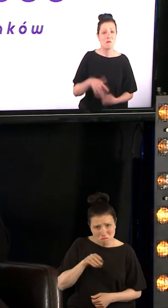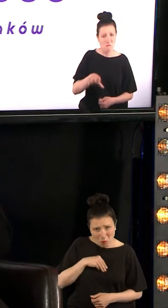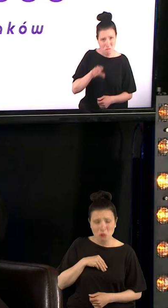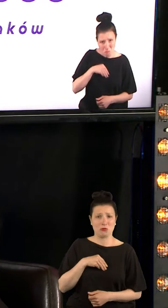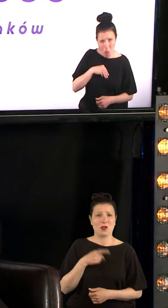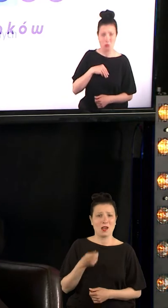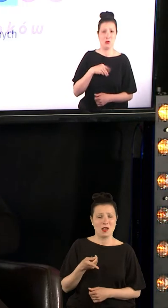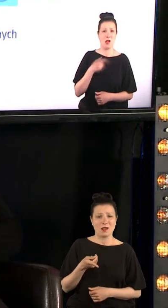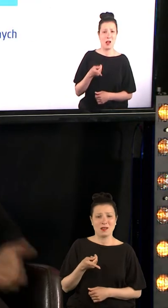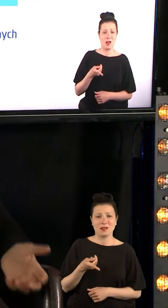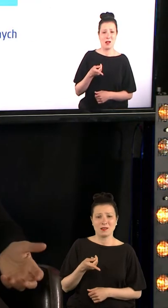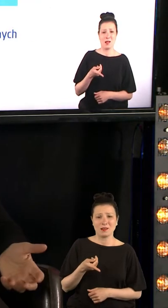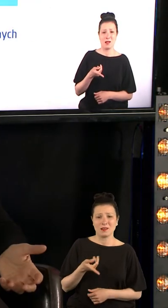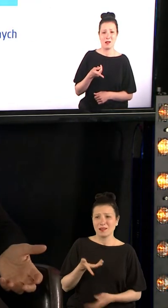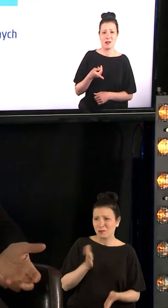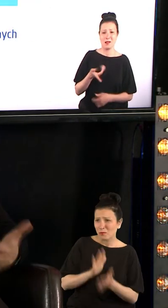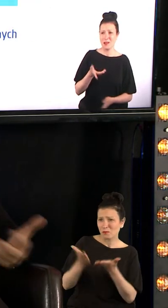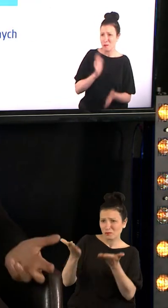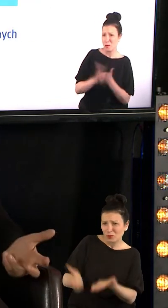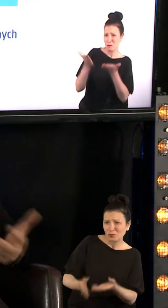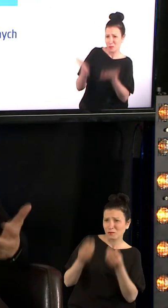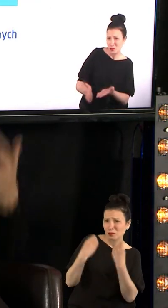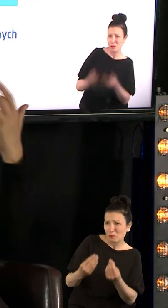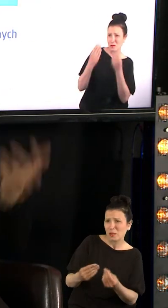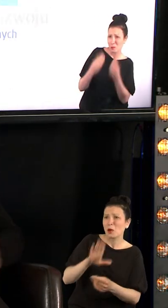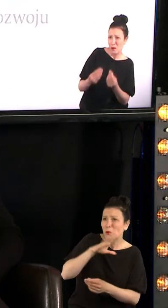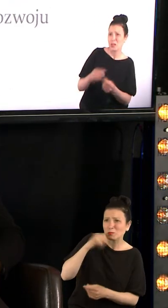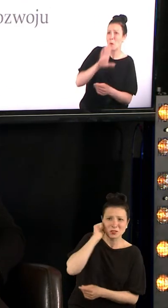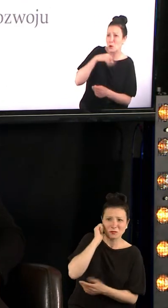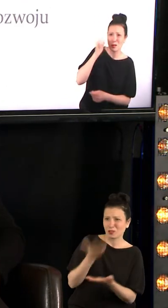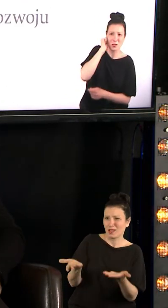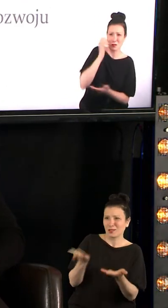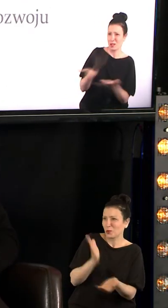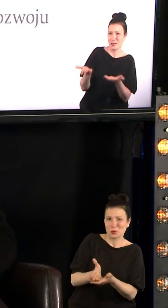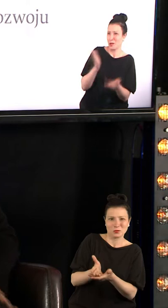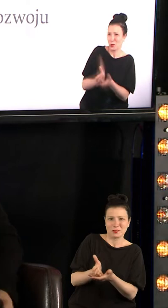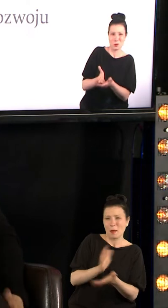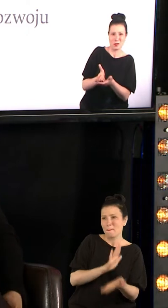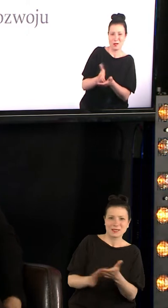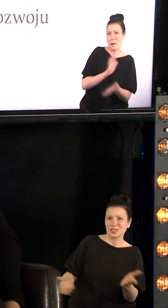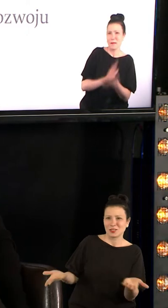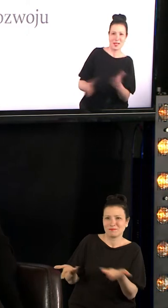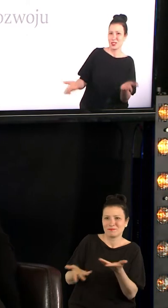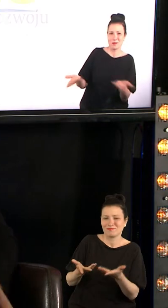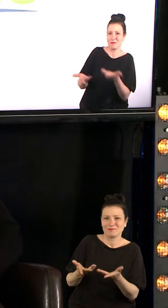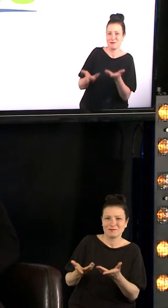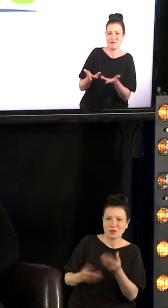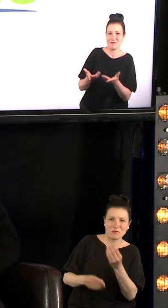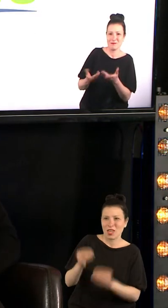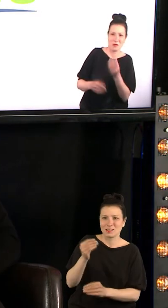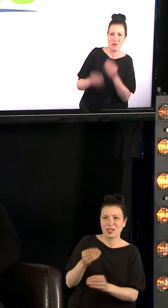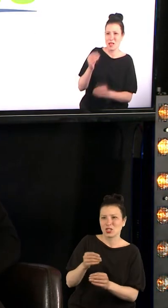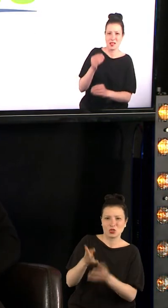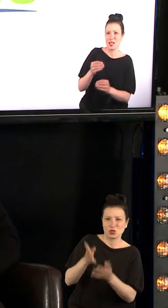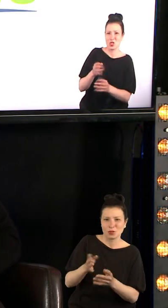czyli fantastyczna, uśmiechnięta dziewczyna i koniec, bez żadnego dodatku. Dobrze, to tylko dodałam,